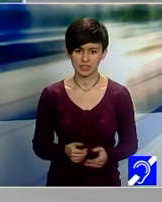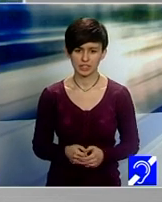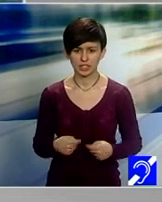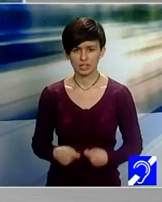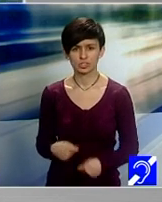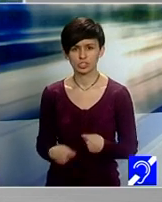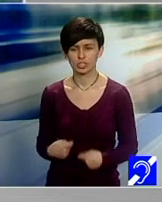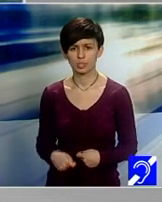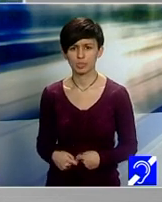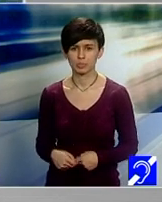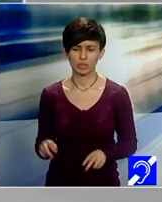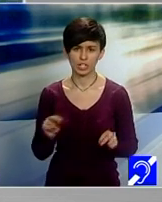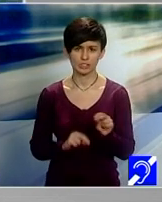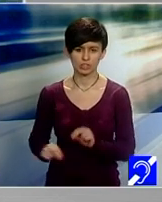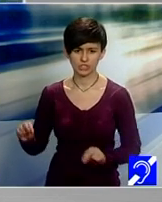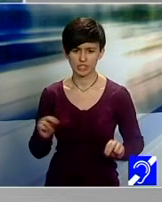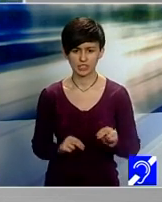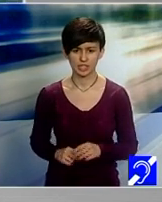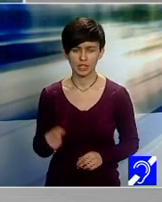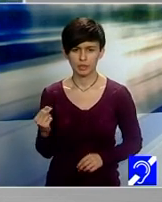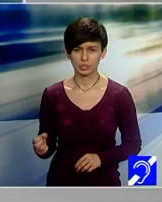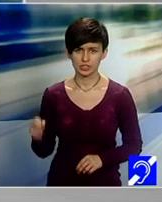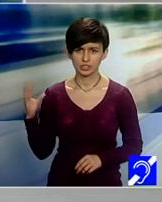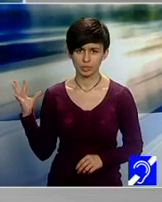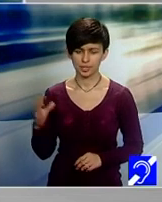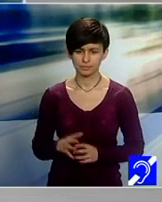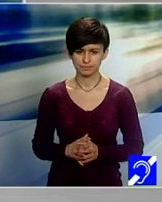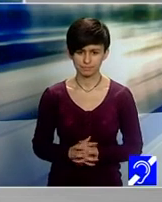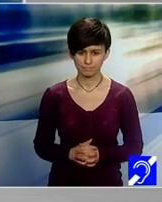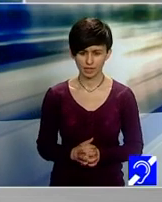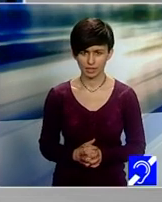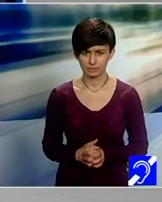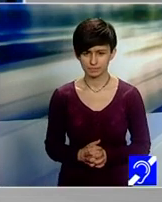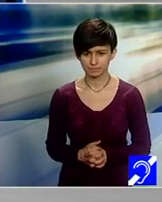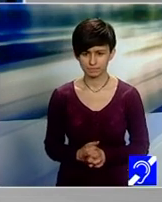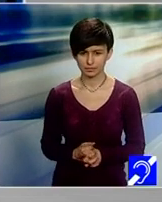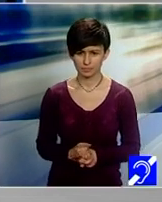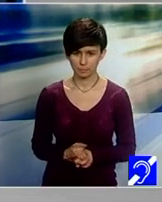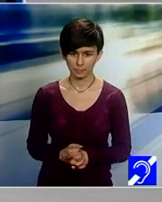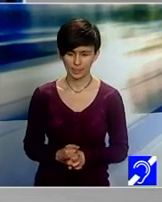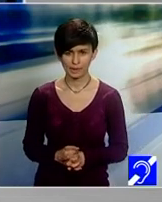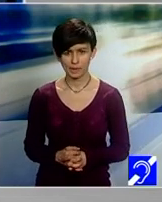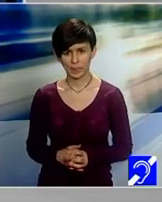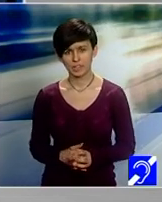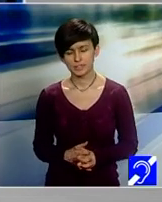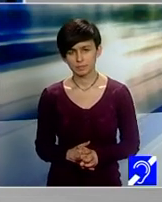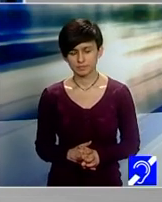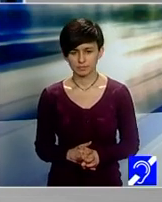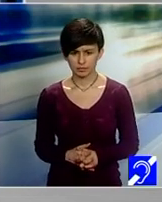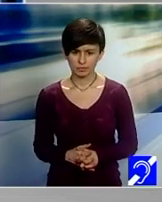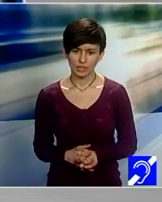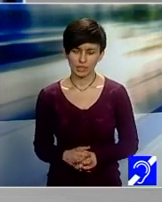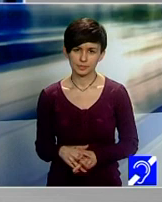al acestei asociații. Așa este, bună ziua! Păi să vorbim, că avem despre ce, da?